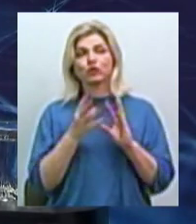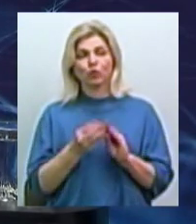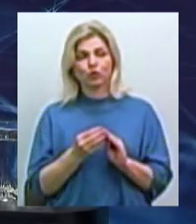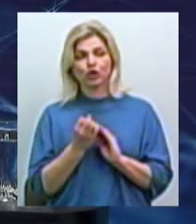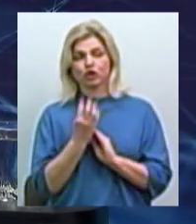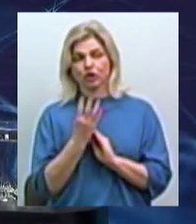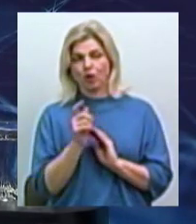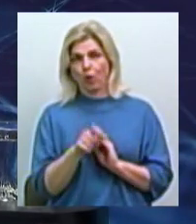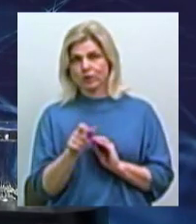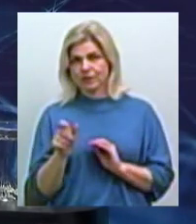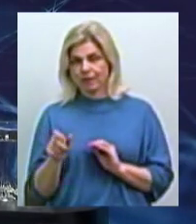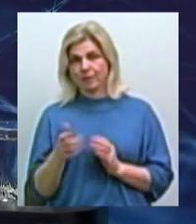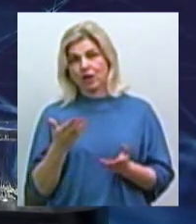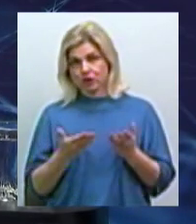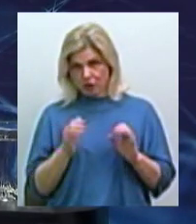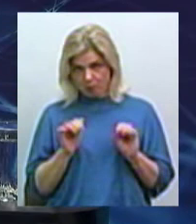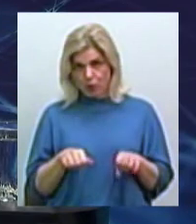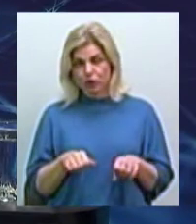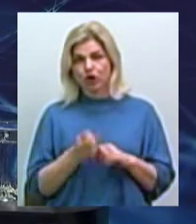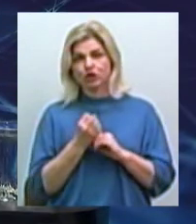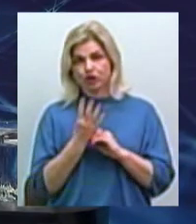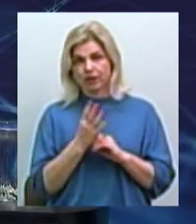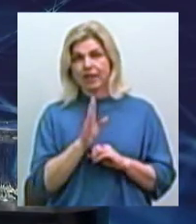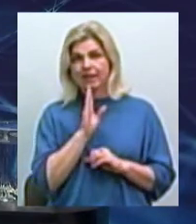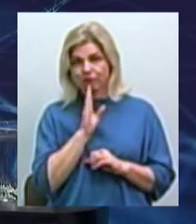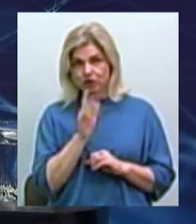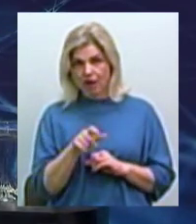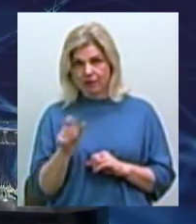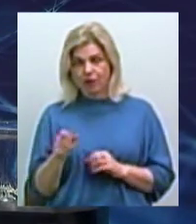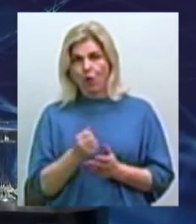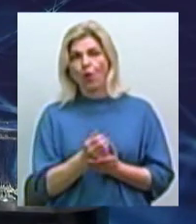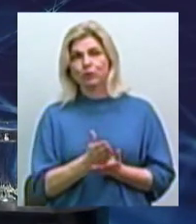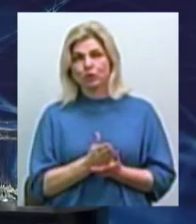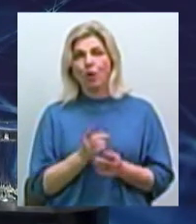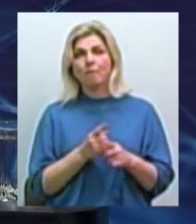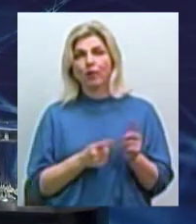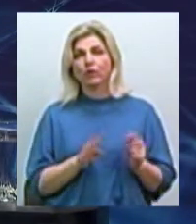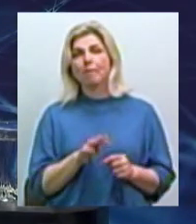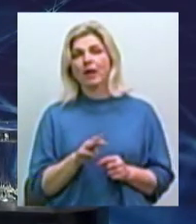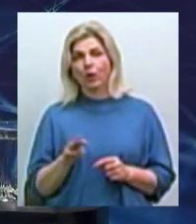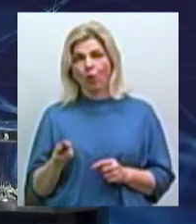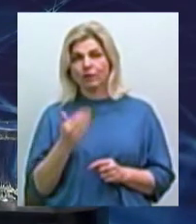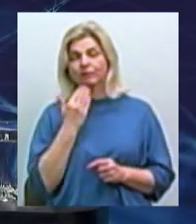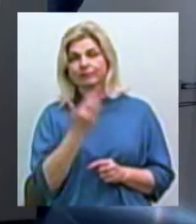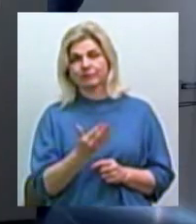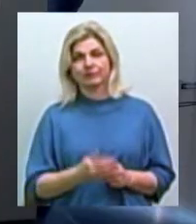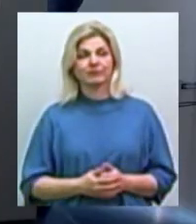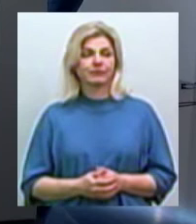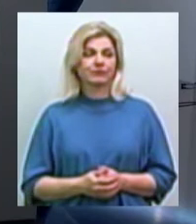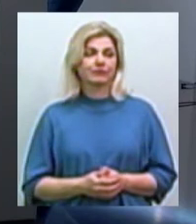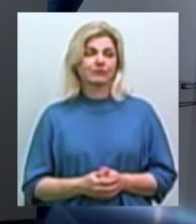14 осіб. Чи може 14 дівчат обслужити півмільйона?